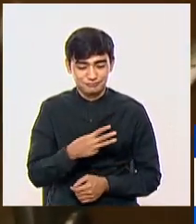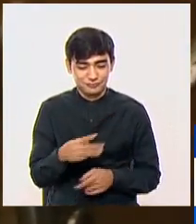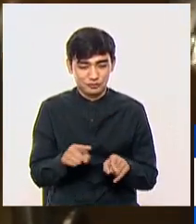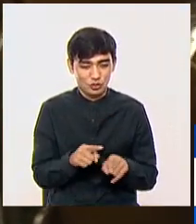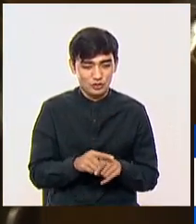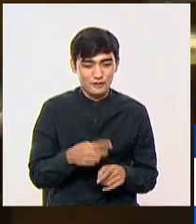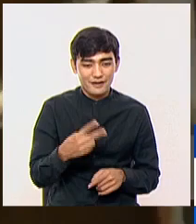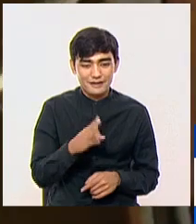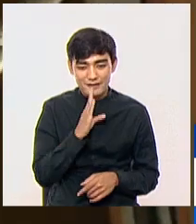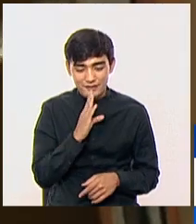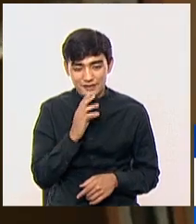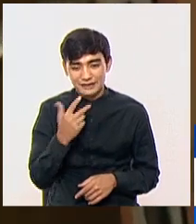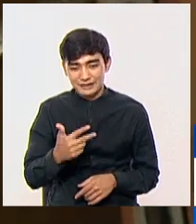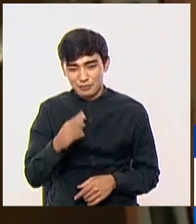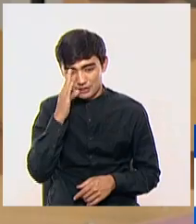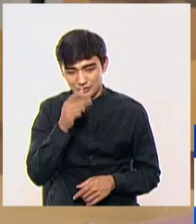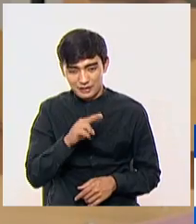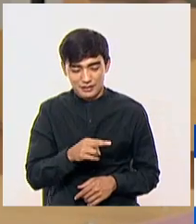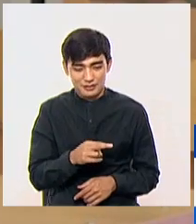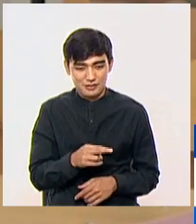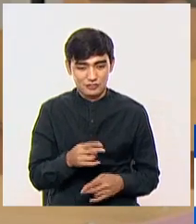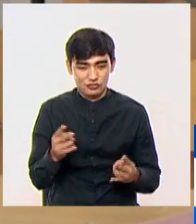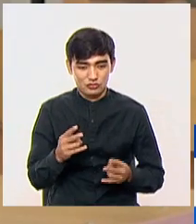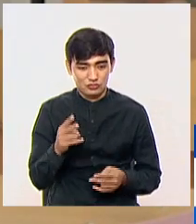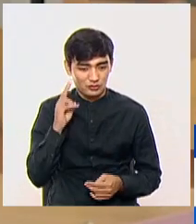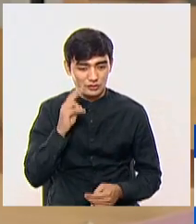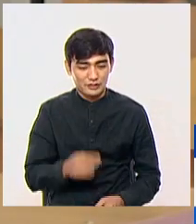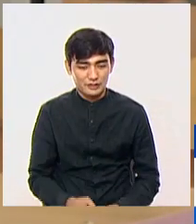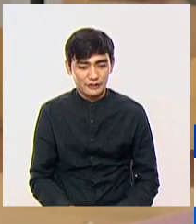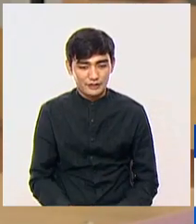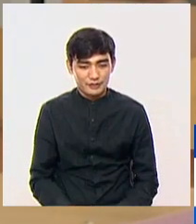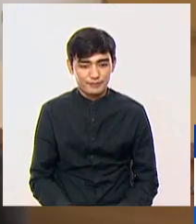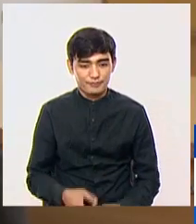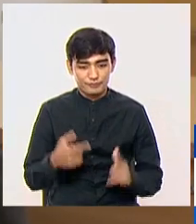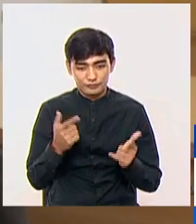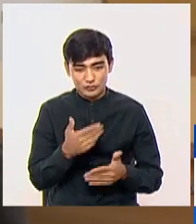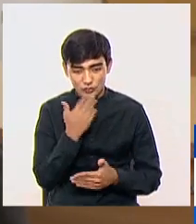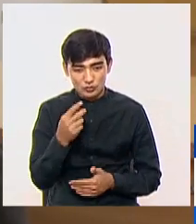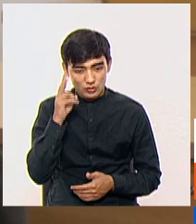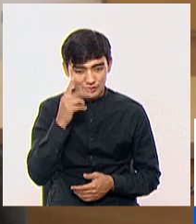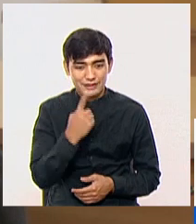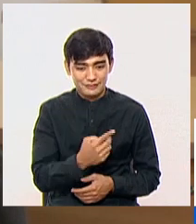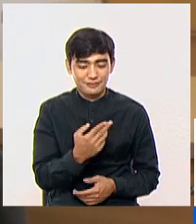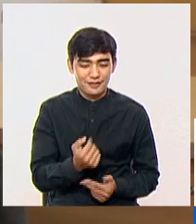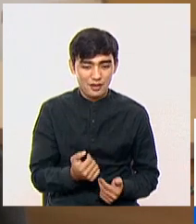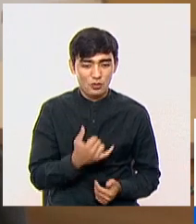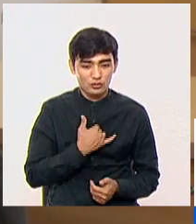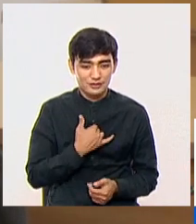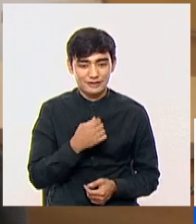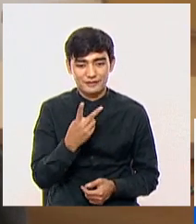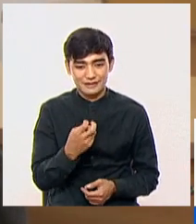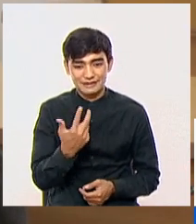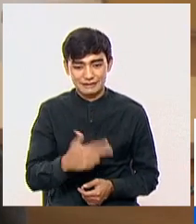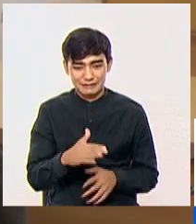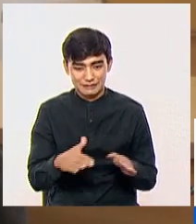каждых 20 девочек и 30 мальчиков. Аварии у нас не было, с претензией тоже не согласна. Туалет один, да. У нас всего 230